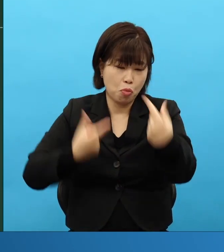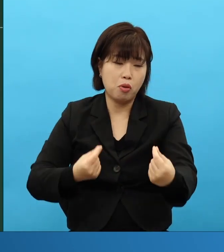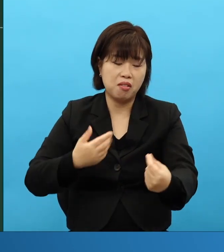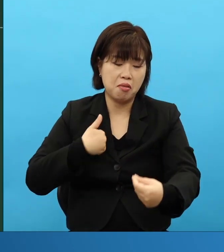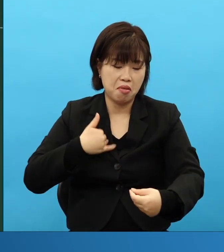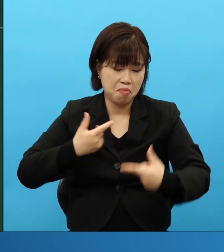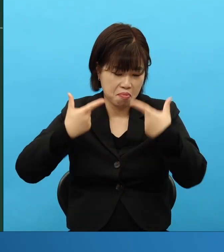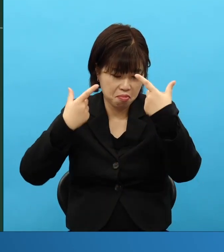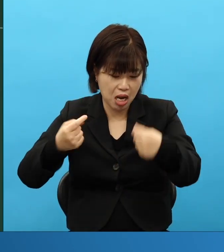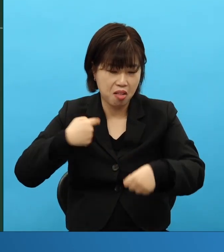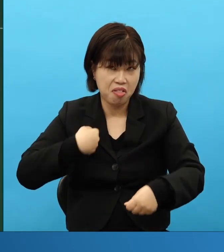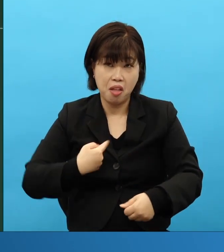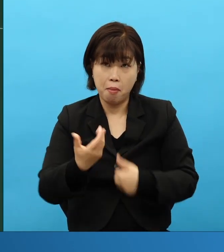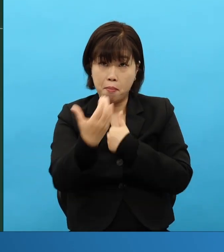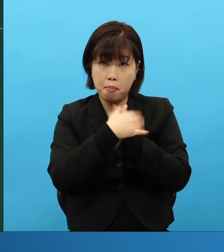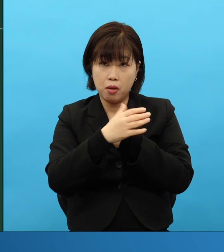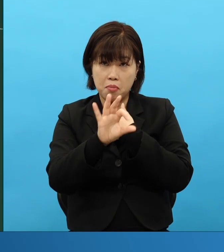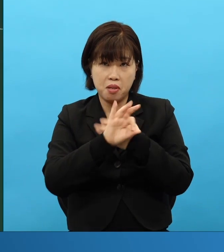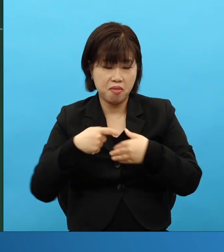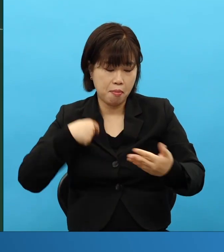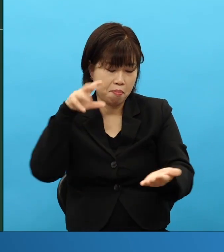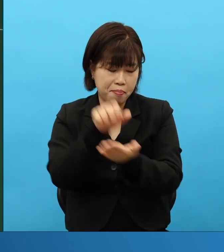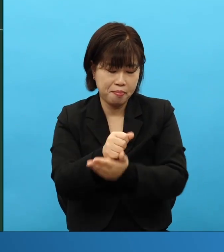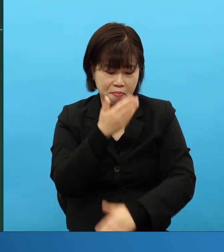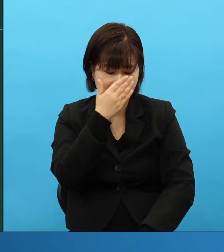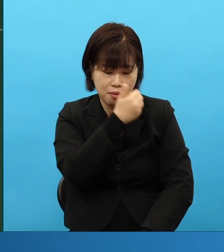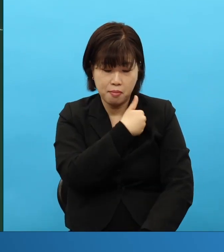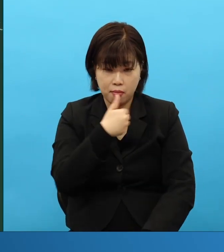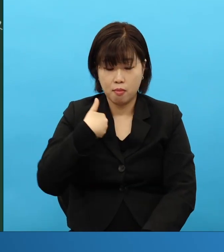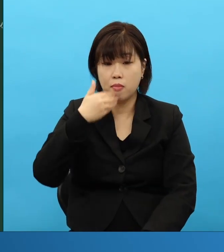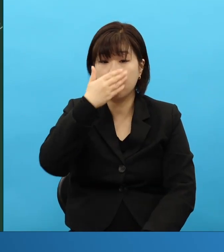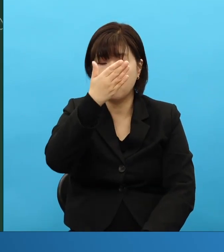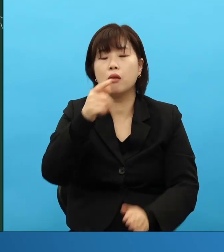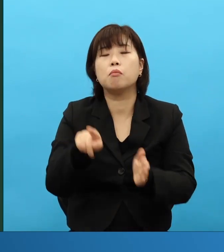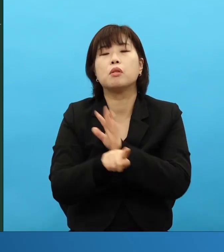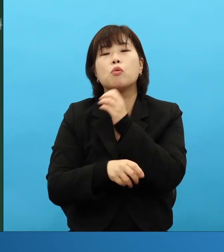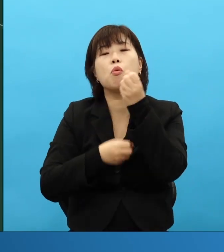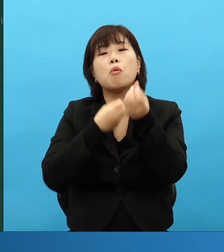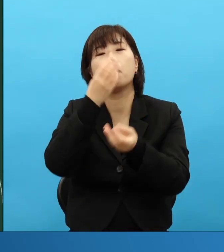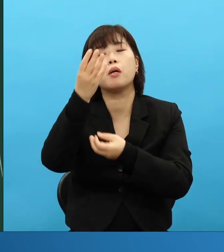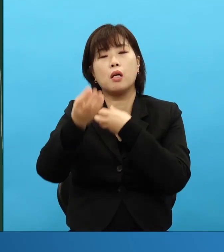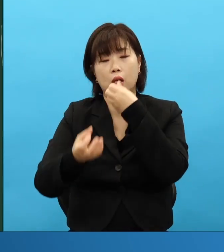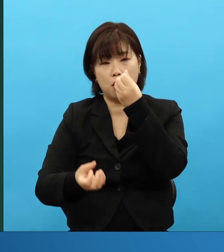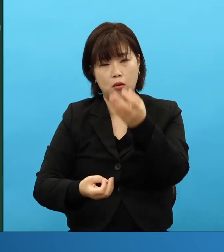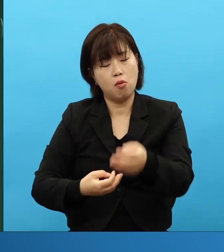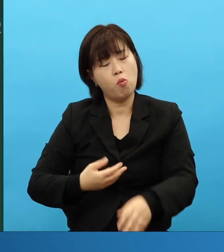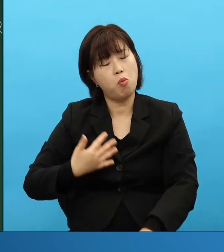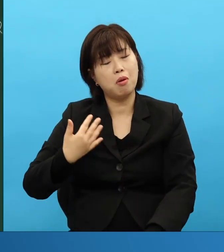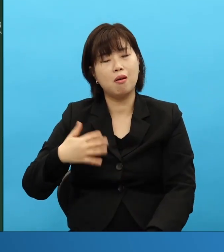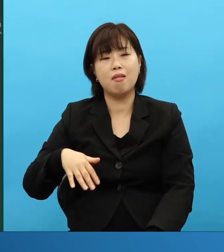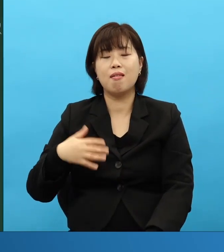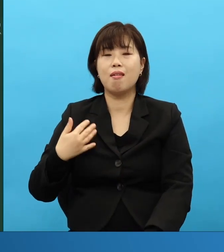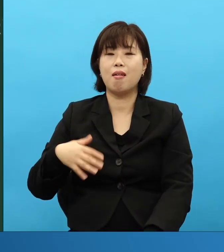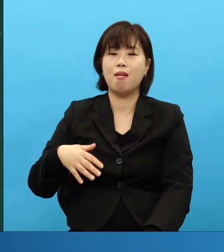여호수아 갈렙 두 사람이 모든 일을 다 통과시켰잖아요. Joshua and Caleb, they did everything. 여러분 이런 인물만 나오면 됩니다. All we need is